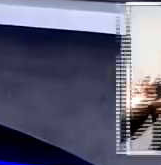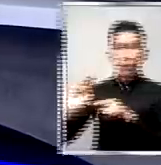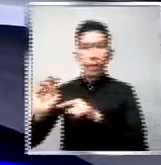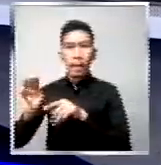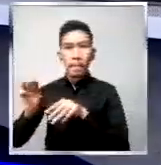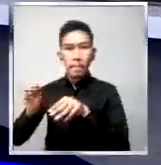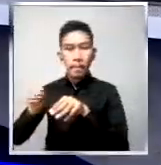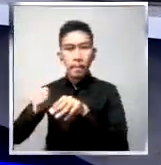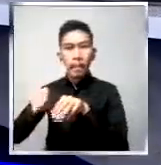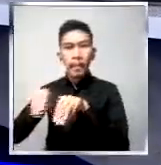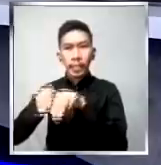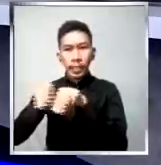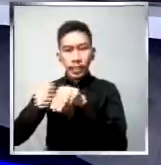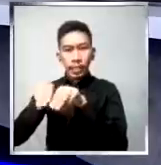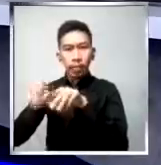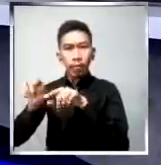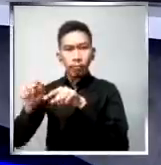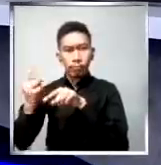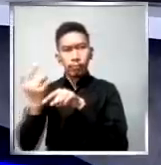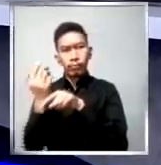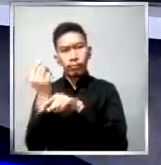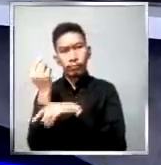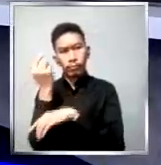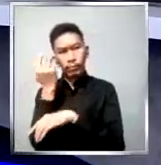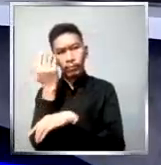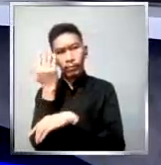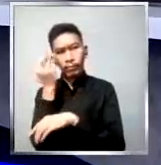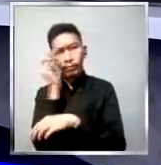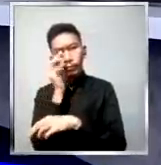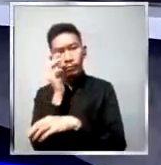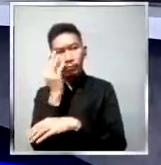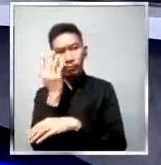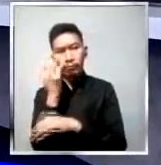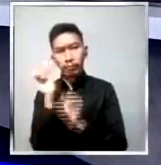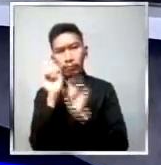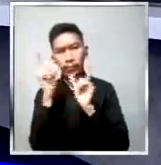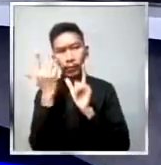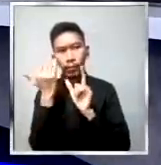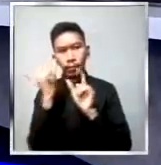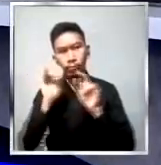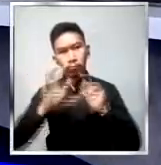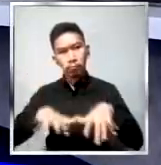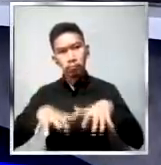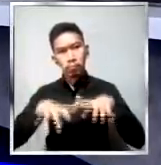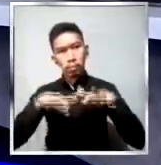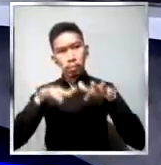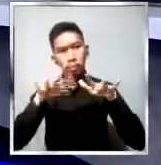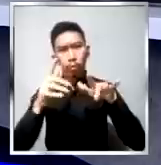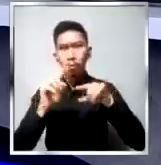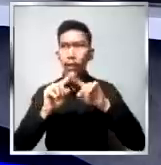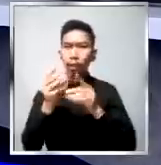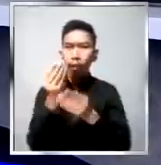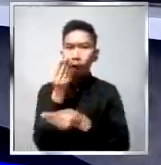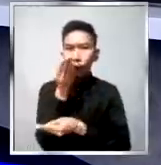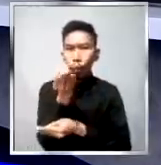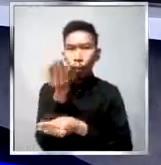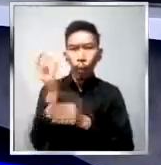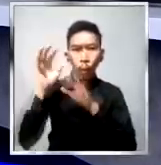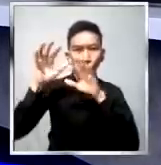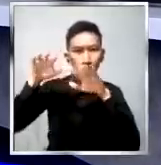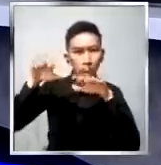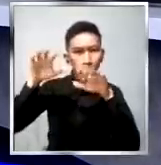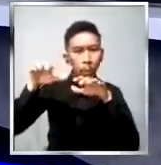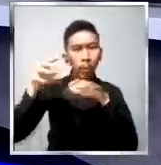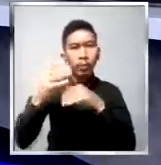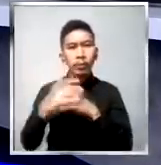pagtaas ng tubig sa Marikina River. Gayong hindi naman sila ganong inulan sa kasagsagan ng Bagyong Quinta. Binaybay ng mga otoridad ang